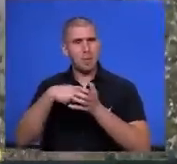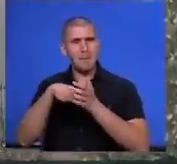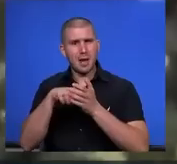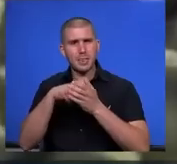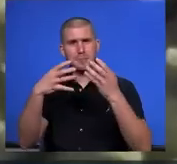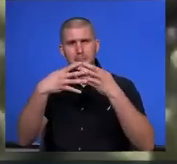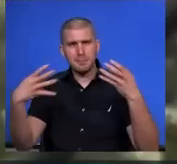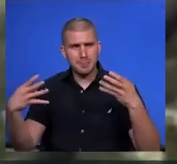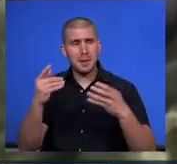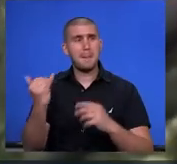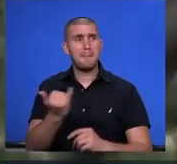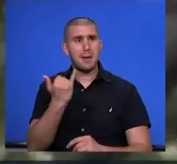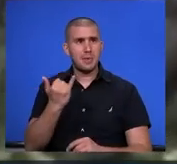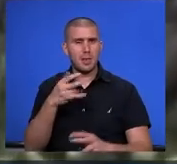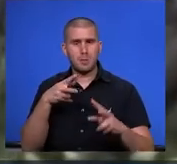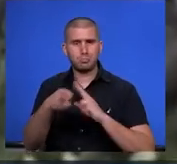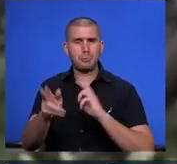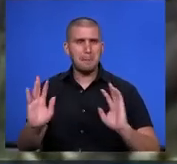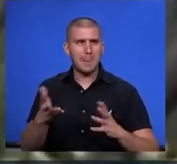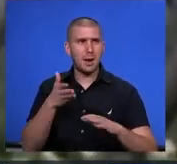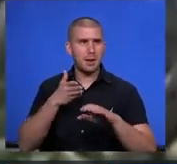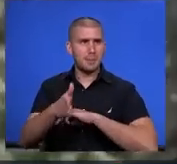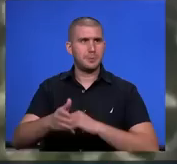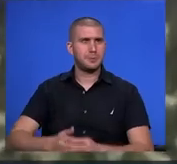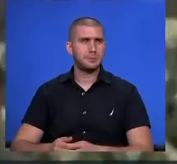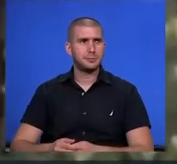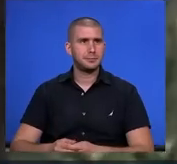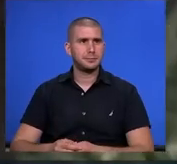הפרצות, בדרך כלל ינצח הקטר.